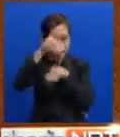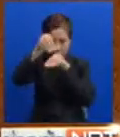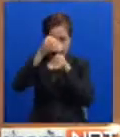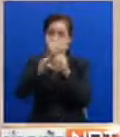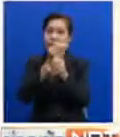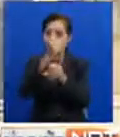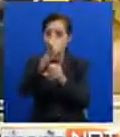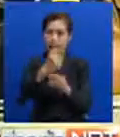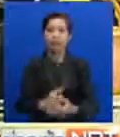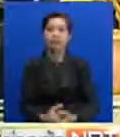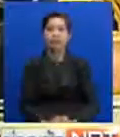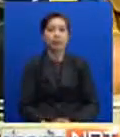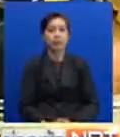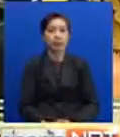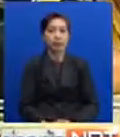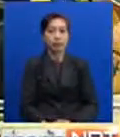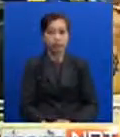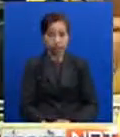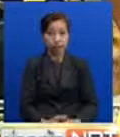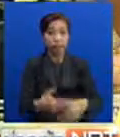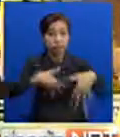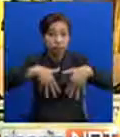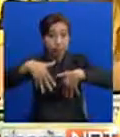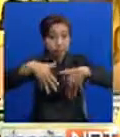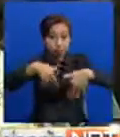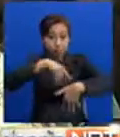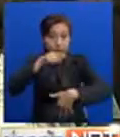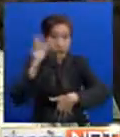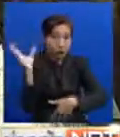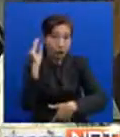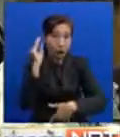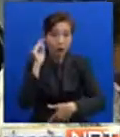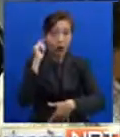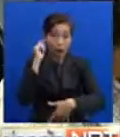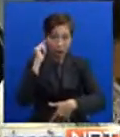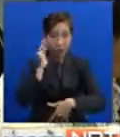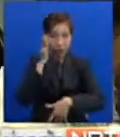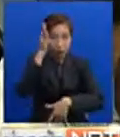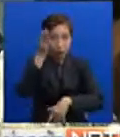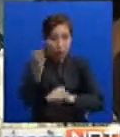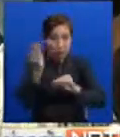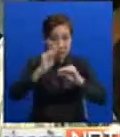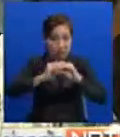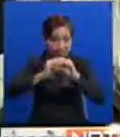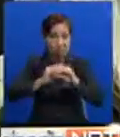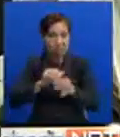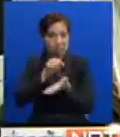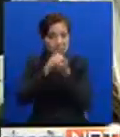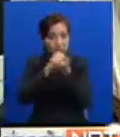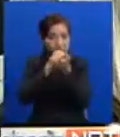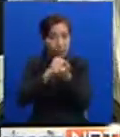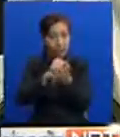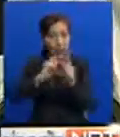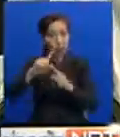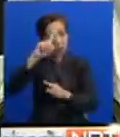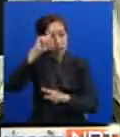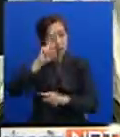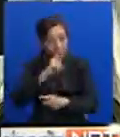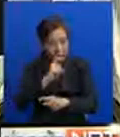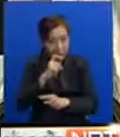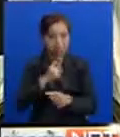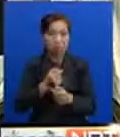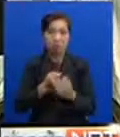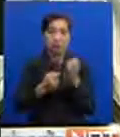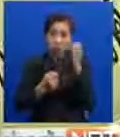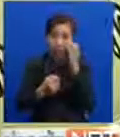ครับ ขณะที่ประชาชนที่ทราบข่าวต่างรู้สึกดีใจที่จะมีการเพิ่มช่องทางการให้บริการของศูนย์รับเรื่องราวร้องทุกข์มาก